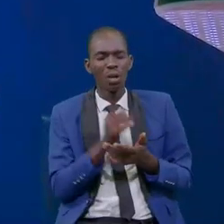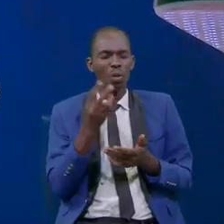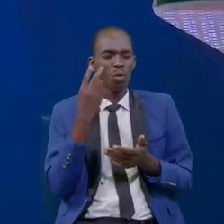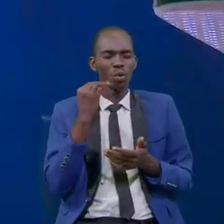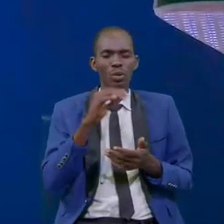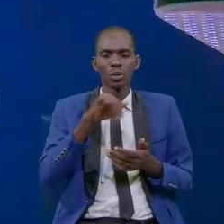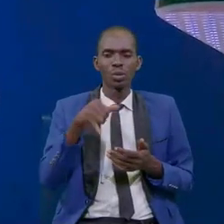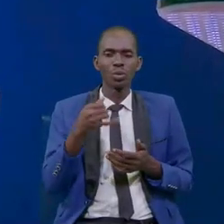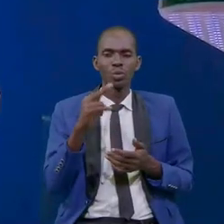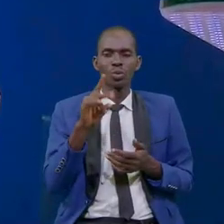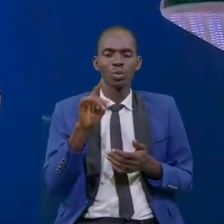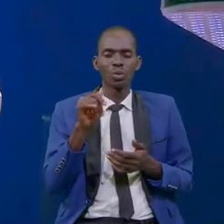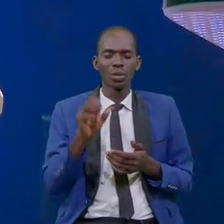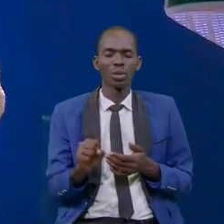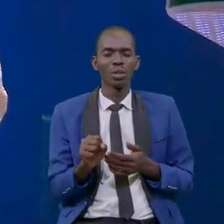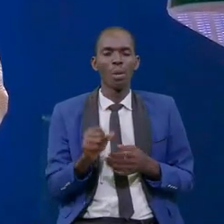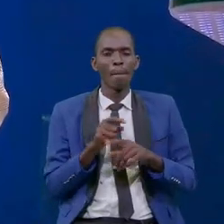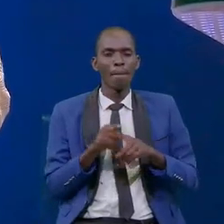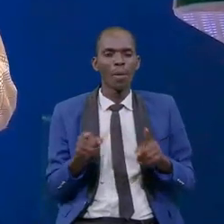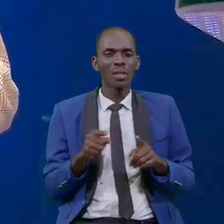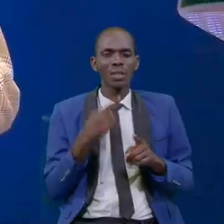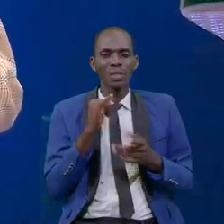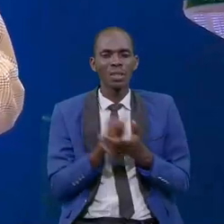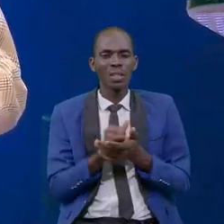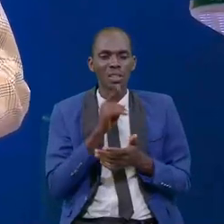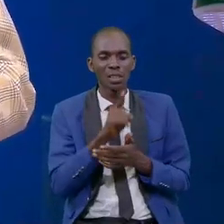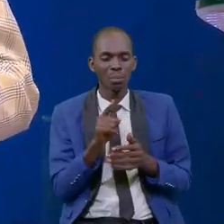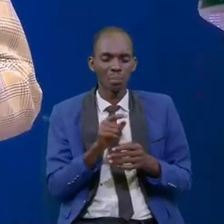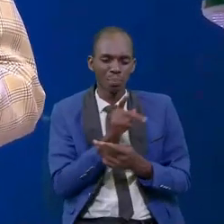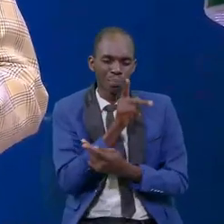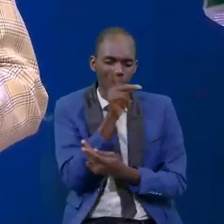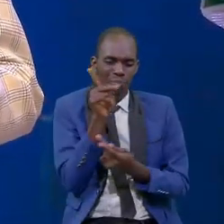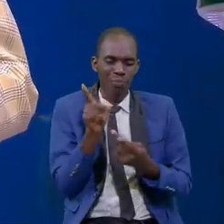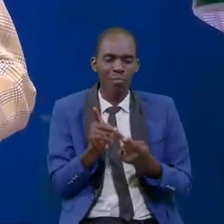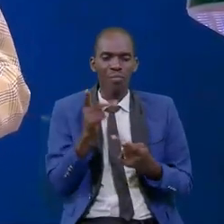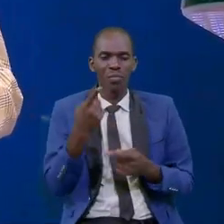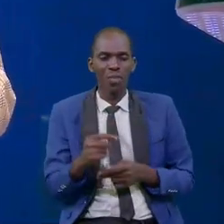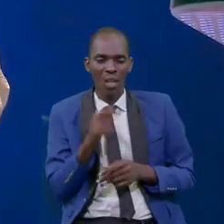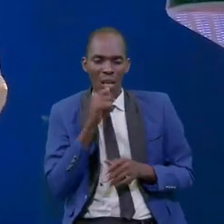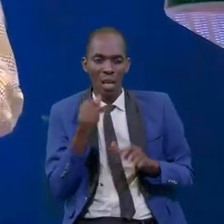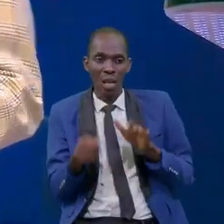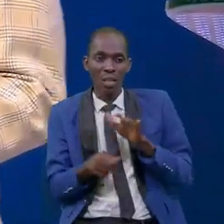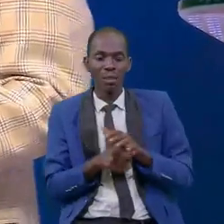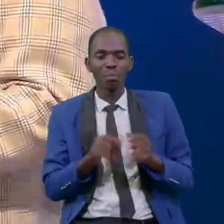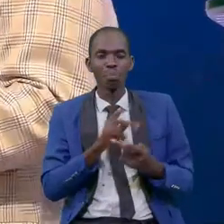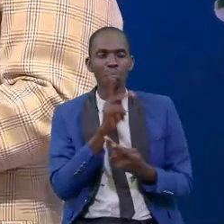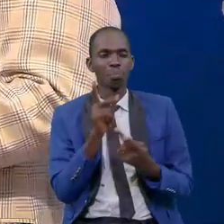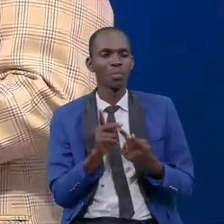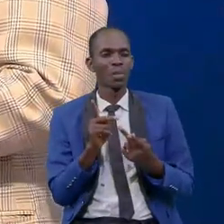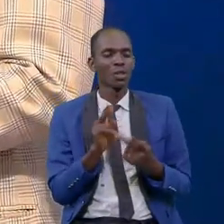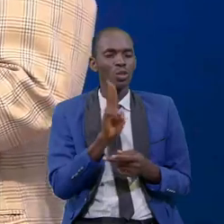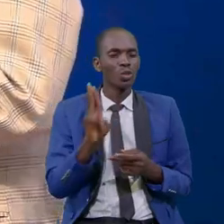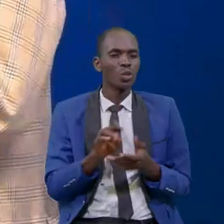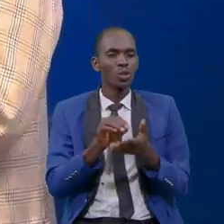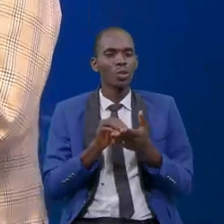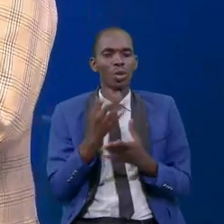savez quoi? Parce qu'il a perfectionné ses manœuvres. Il a